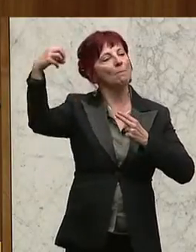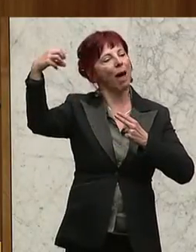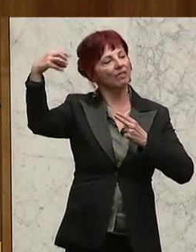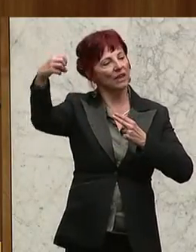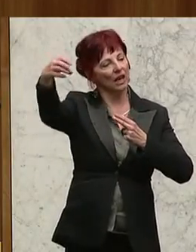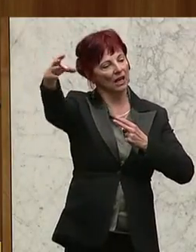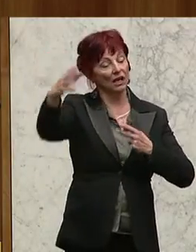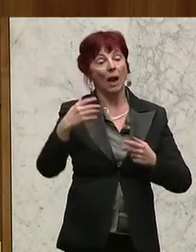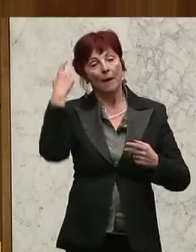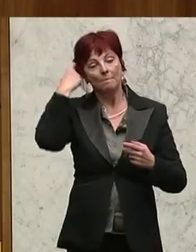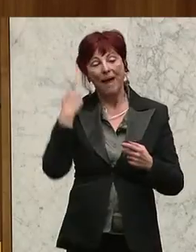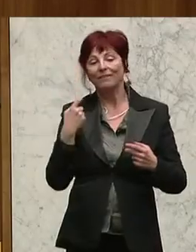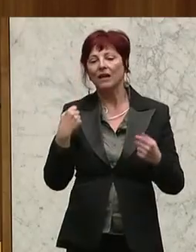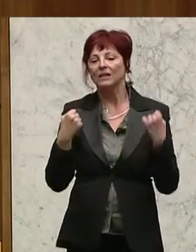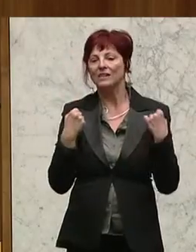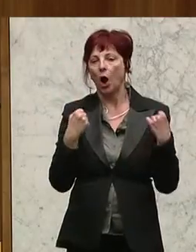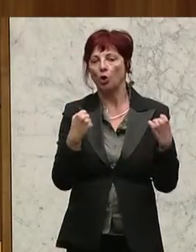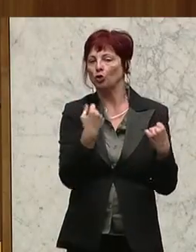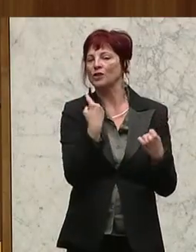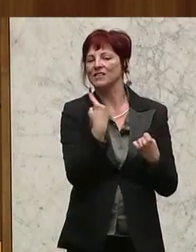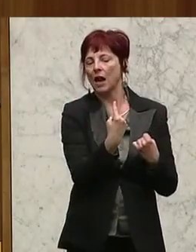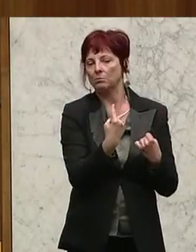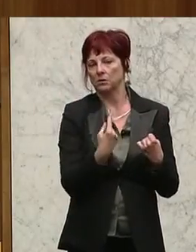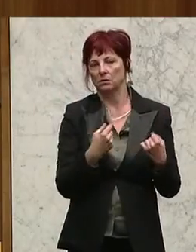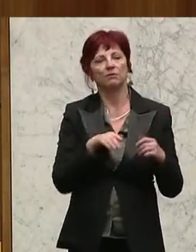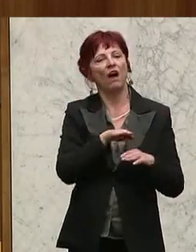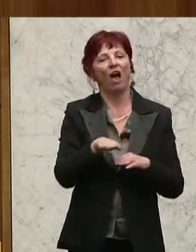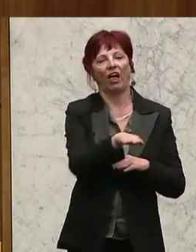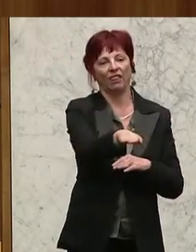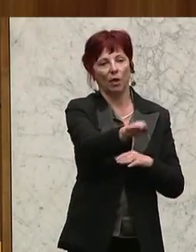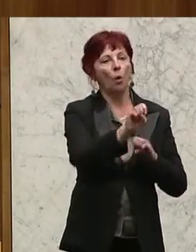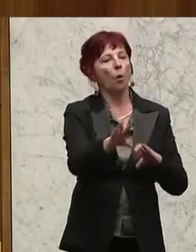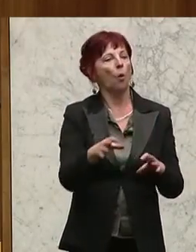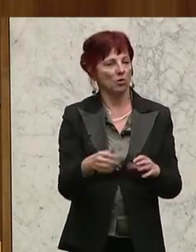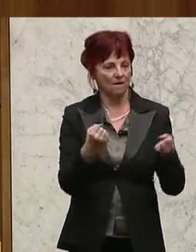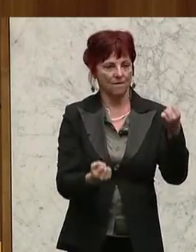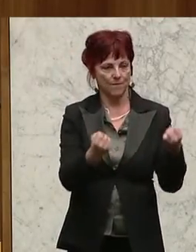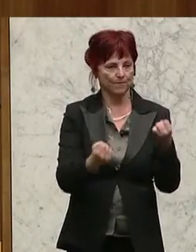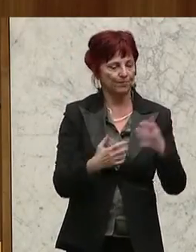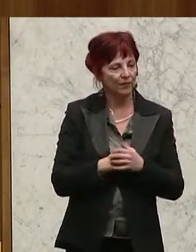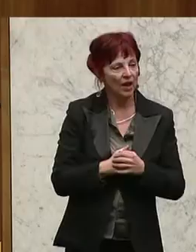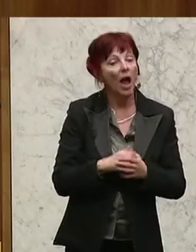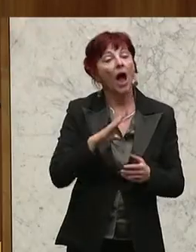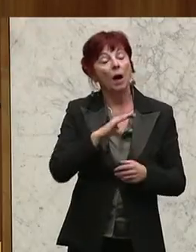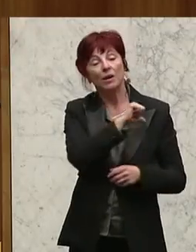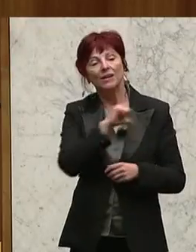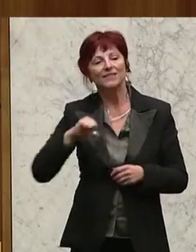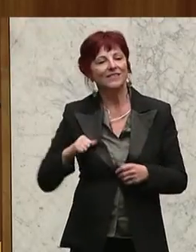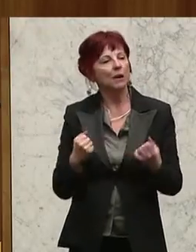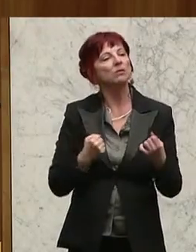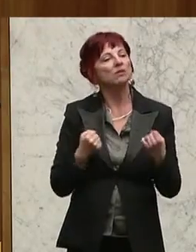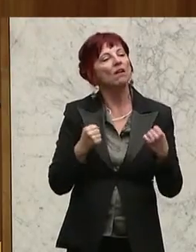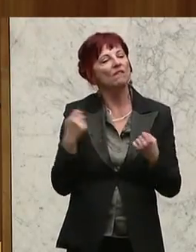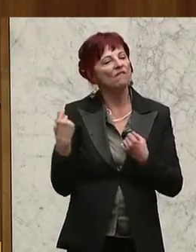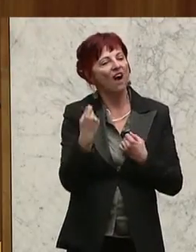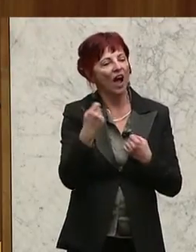das selbstfahrende Auto. Wir sind hier noch in den Kinderschuhen. Wenn wir aber wissen, dass das selbstfahrende Auto,